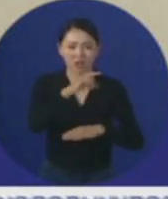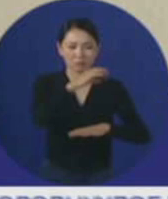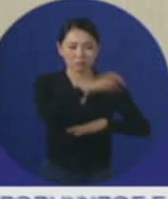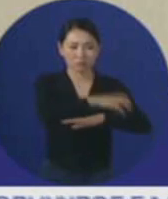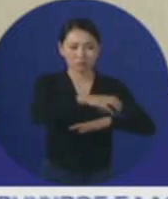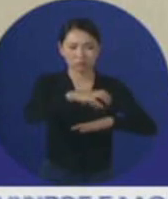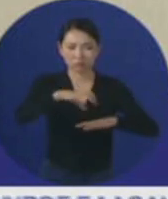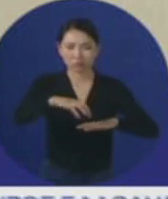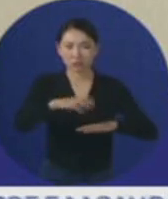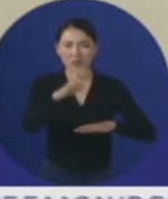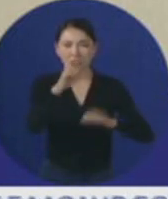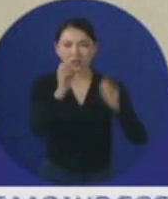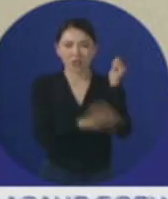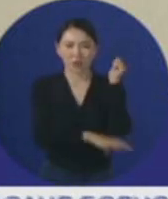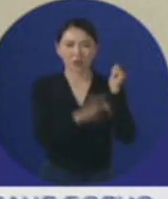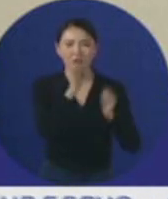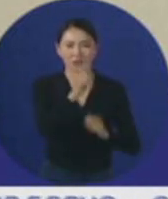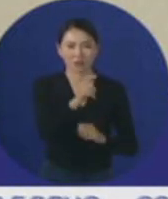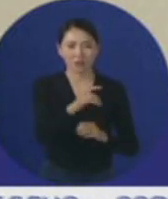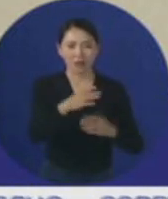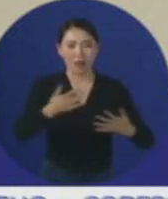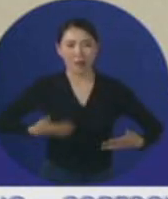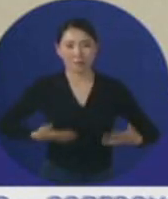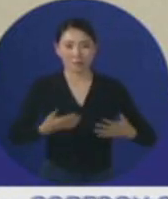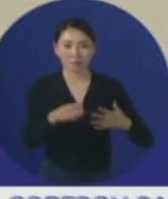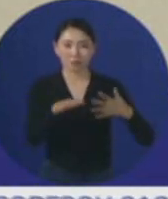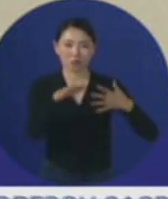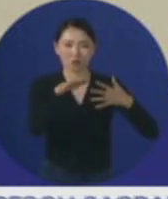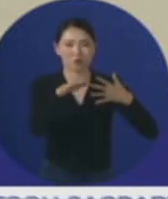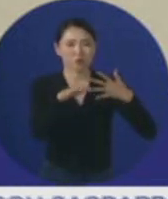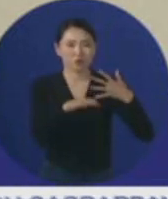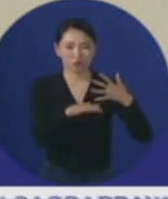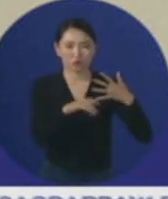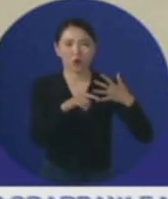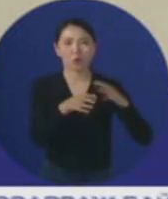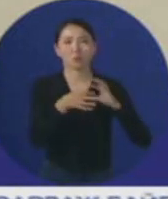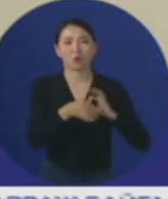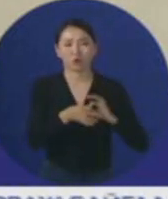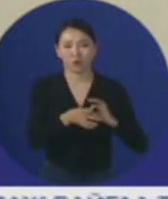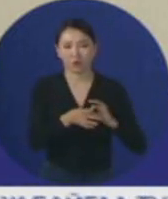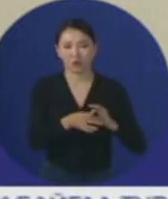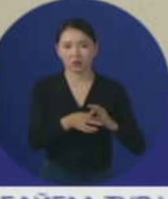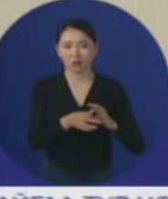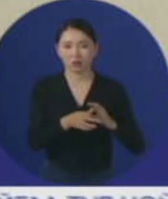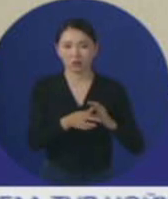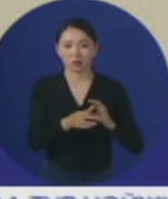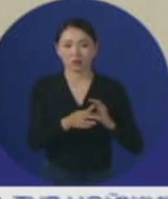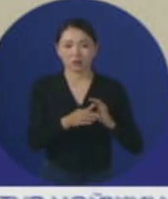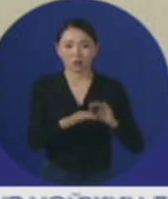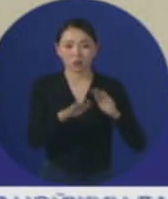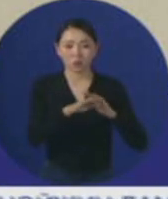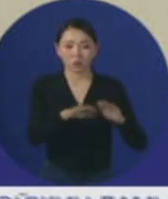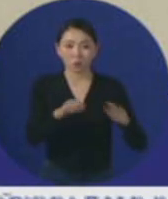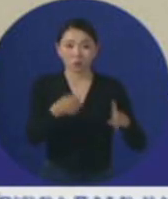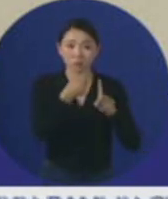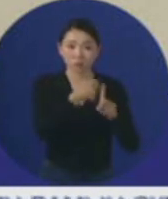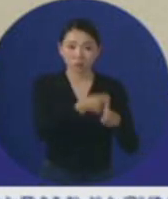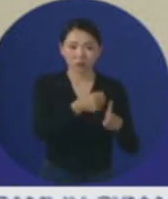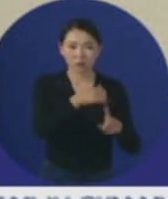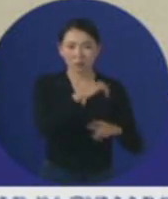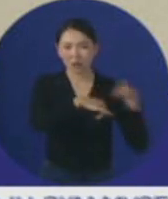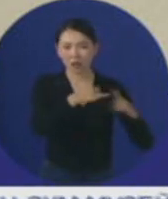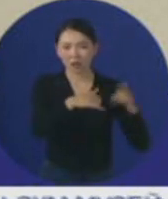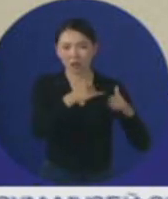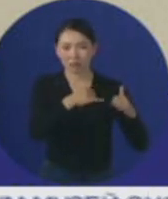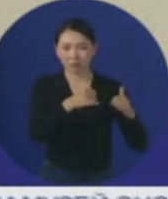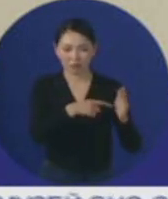За мөн амжиргааны түвшин доогуртай. За тэрнээсээ шалтгаалаад гэр бүлийн хүчирхийлэл, хүүхдийн хүчирхийллийн дуудлага мэдээлэл бас өндөртэй байдаг